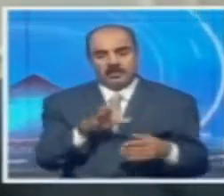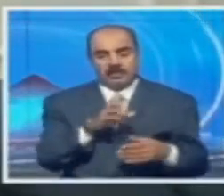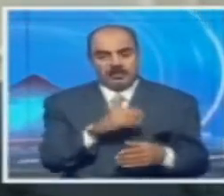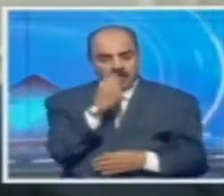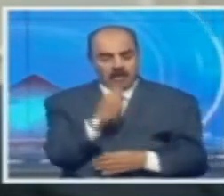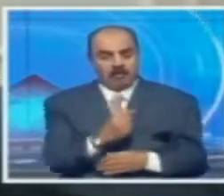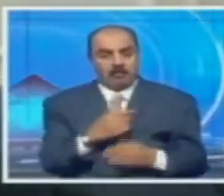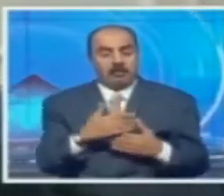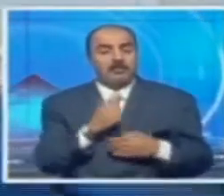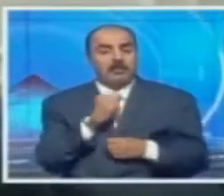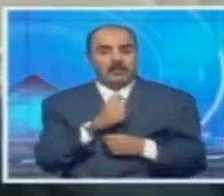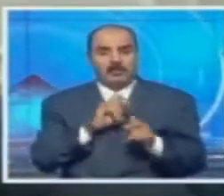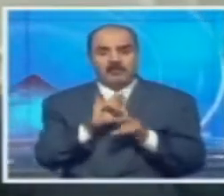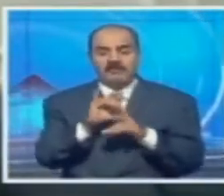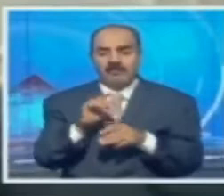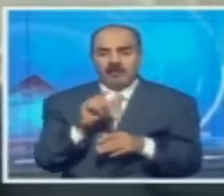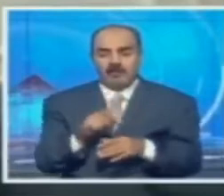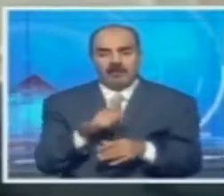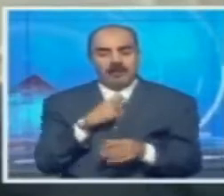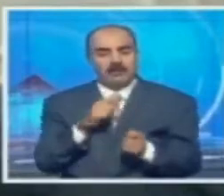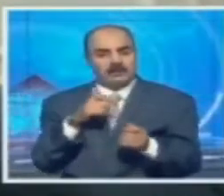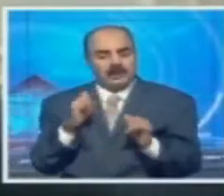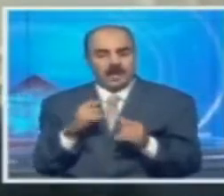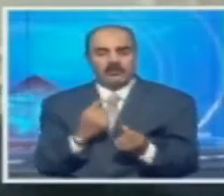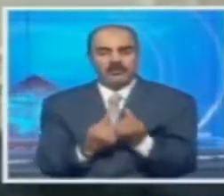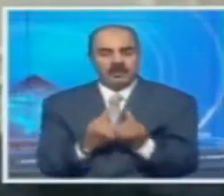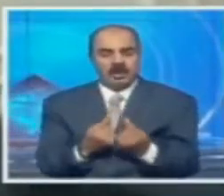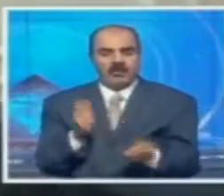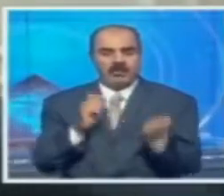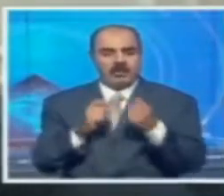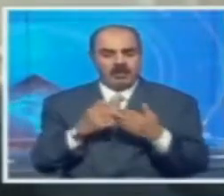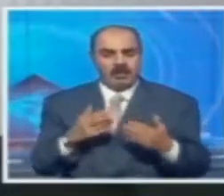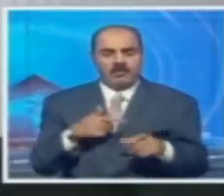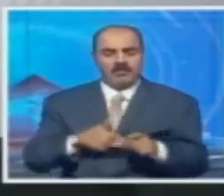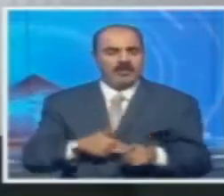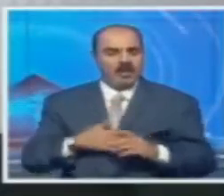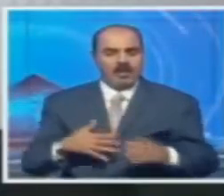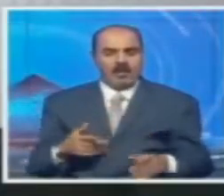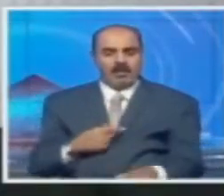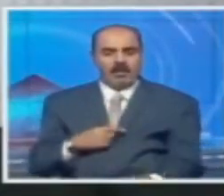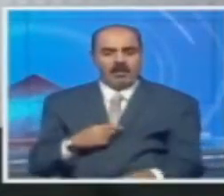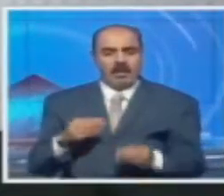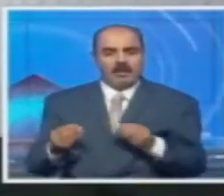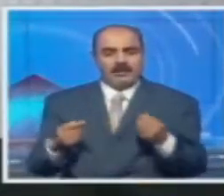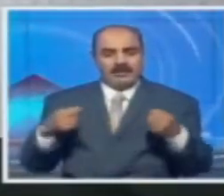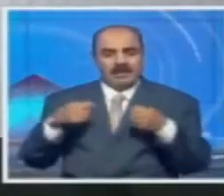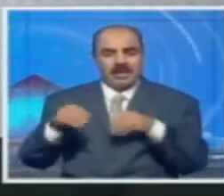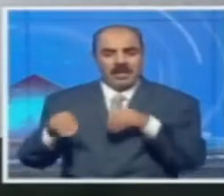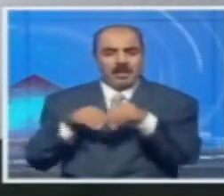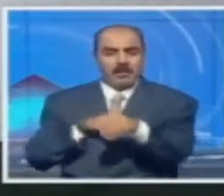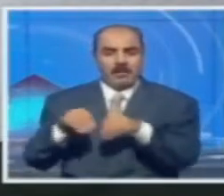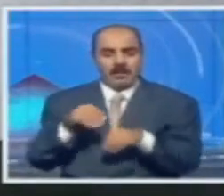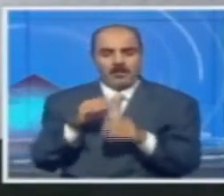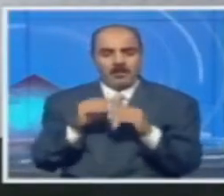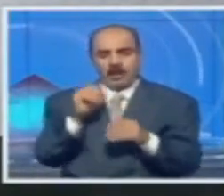وإمكانيات الاستثمار كثيرة سواء في القطاع السياحي أو الزراعي أو الصناعي أو البترول. زيادة التبادل التجاري بين الكويت